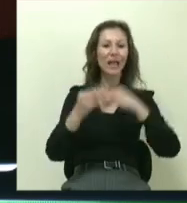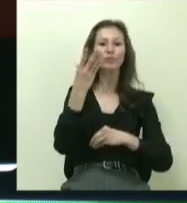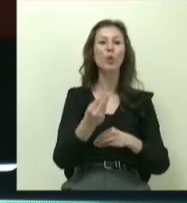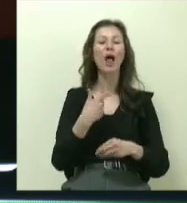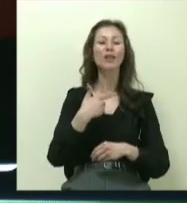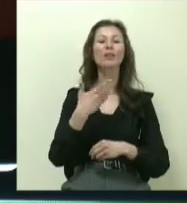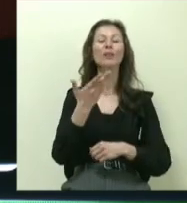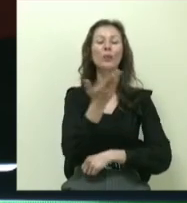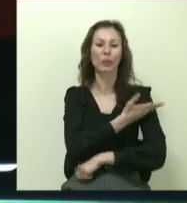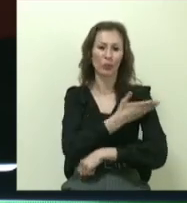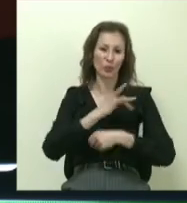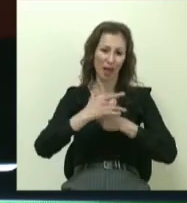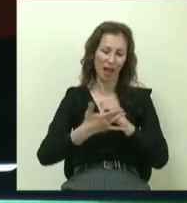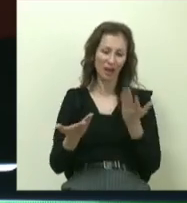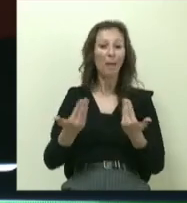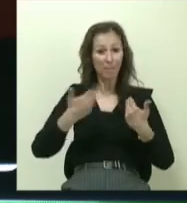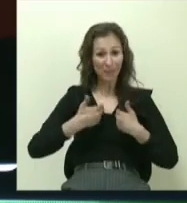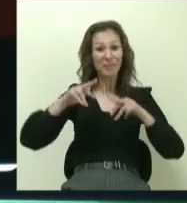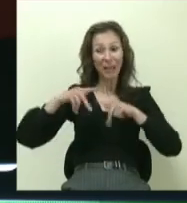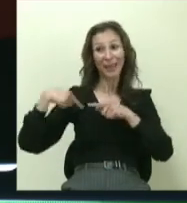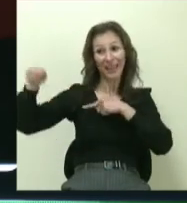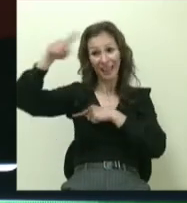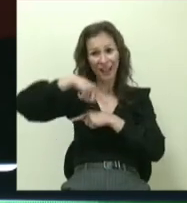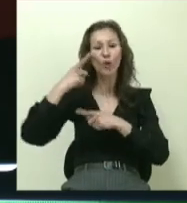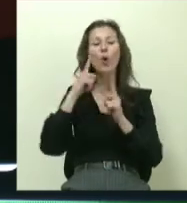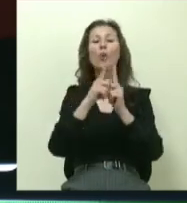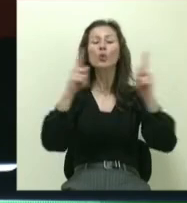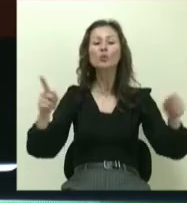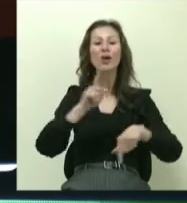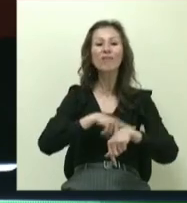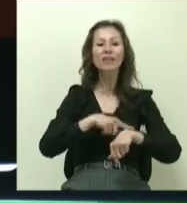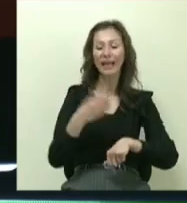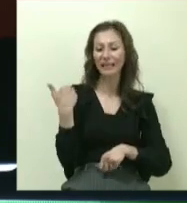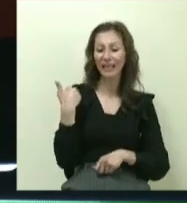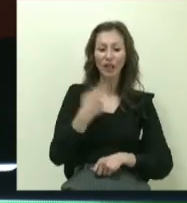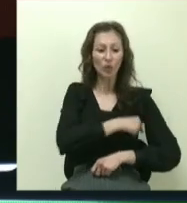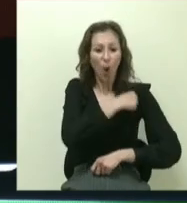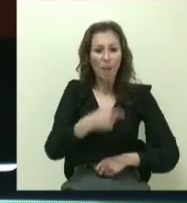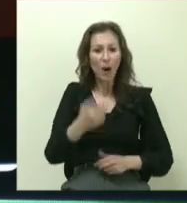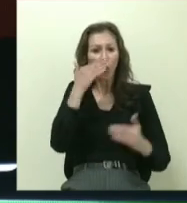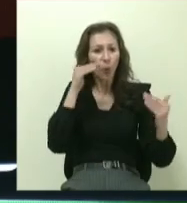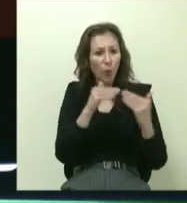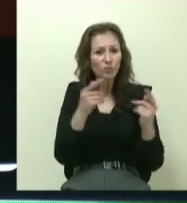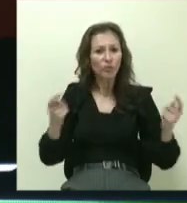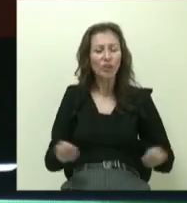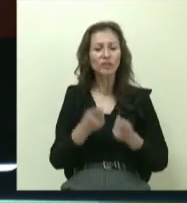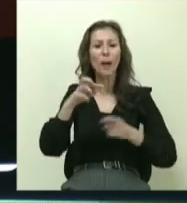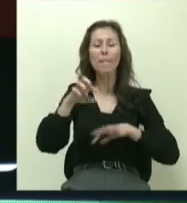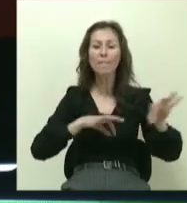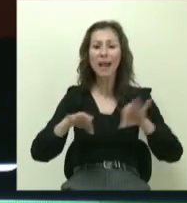ülkeler Biz ve bizim gibi ülkeler uzun vadede bu yeni normale uyum sağlayacak stratejiler